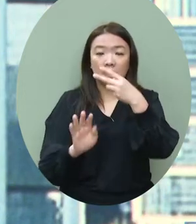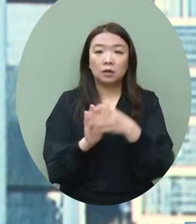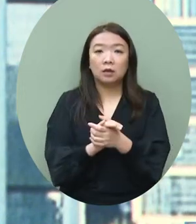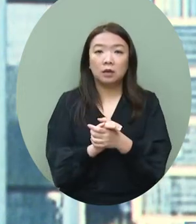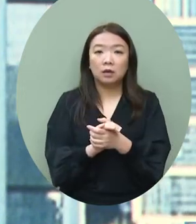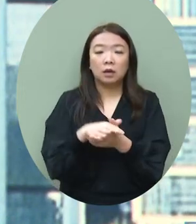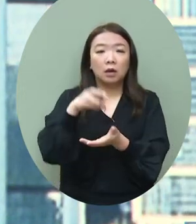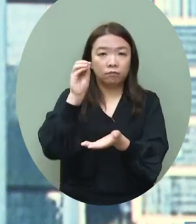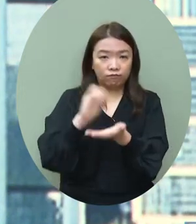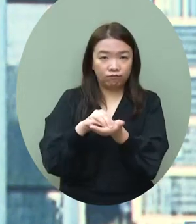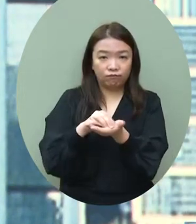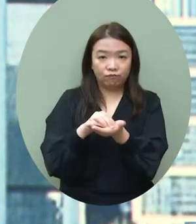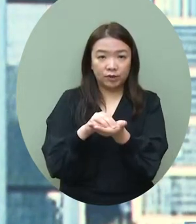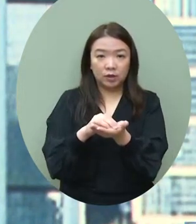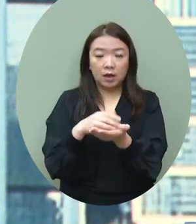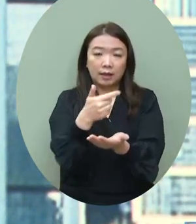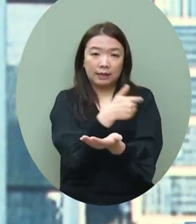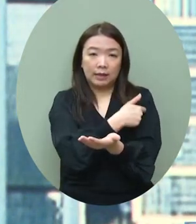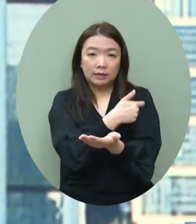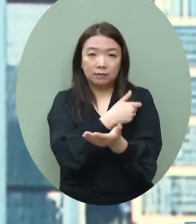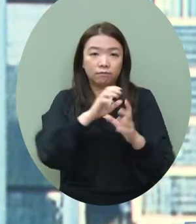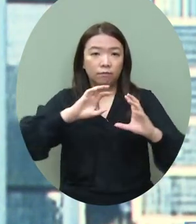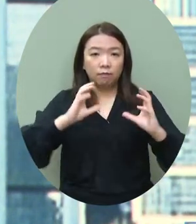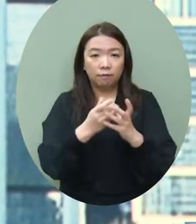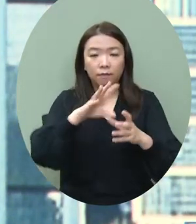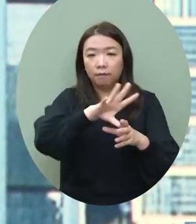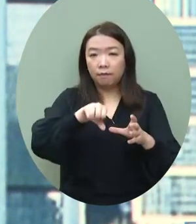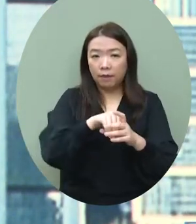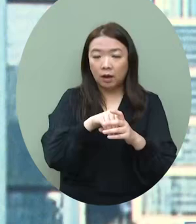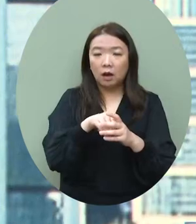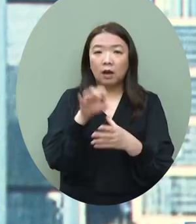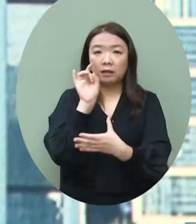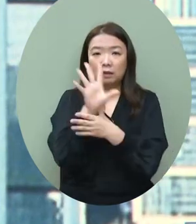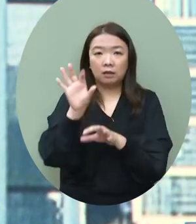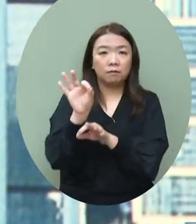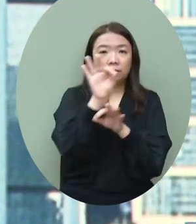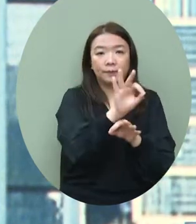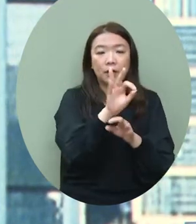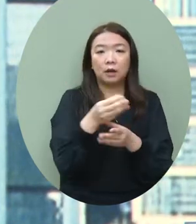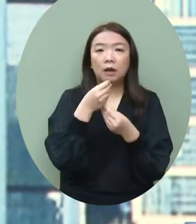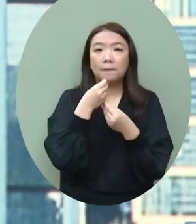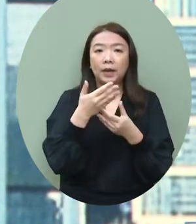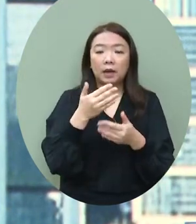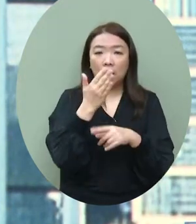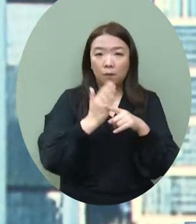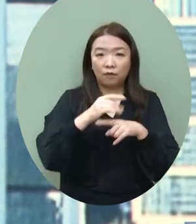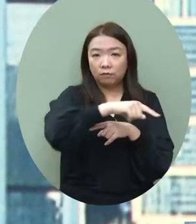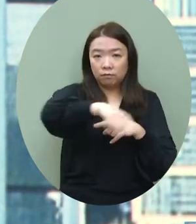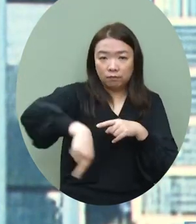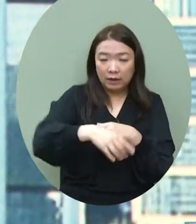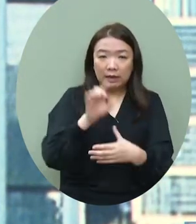我哋落實嘅疫苗氣泡咧，係提早令到某一啲嘅處所啦可以提早嚟到去營